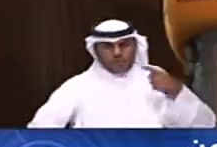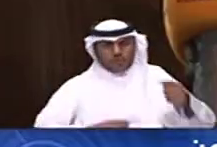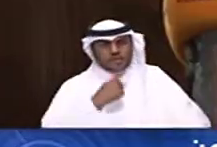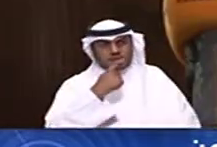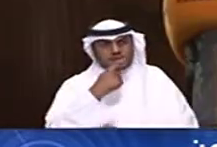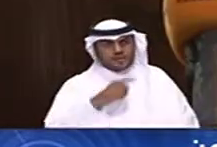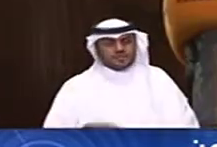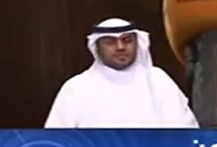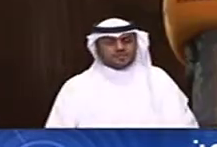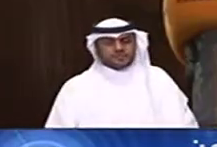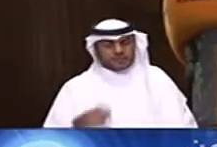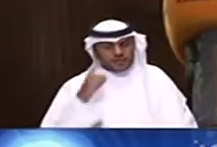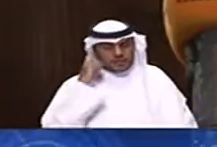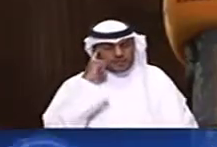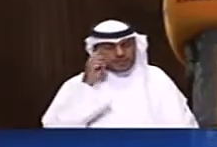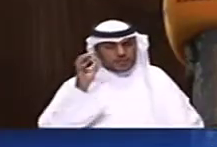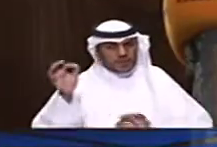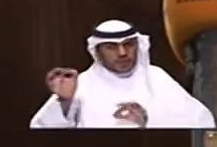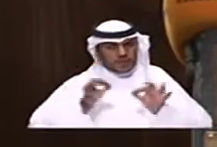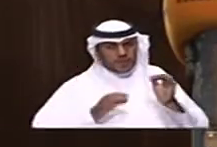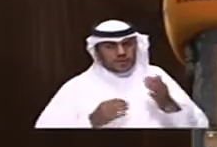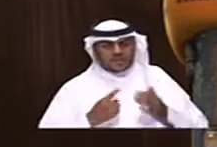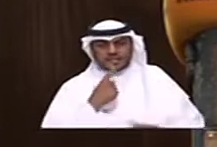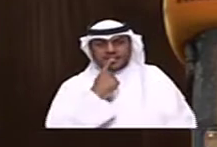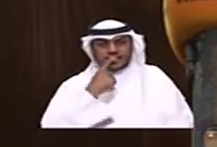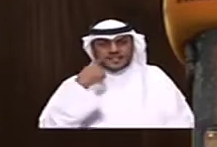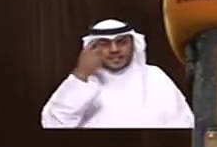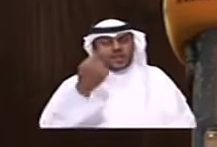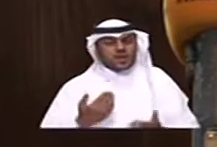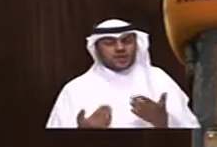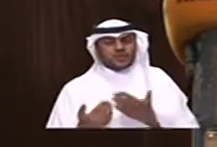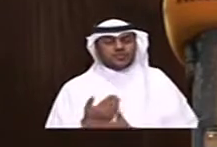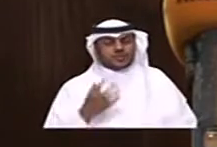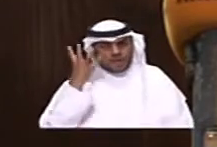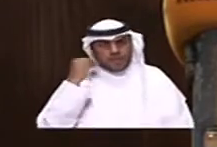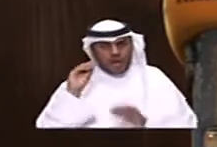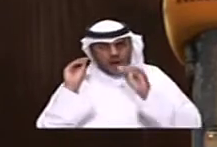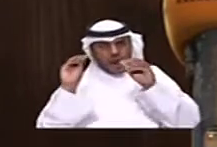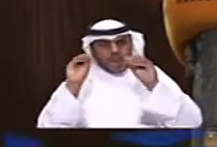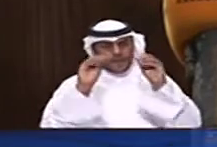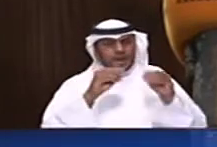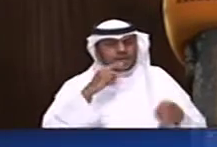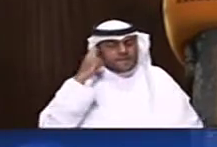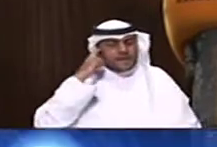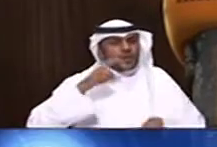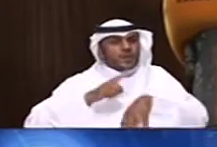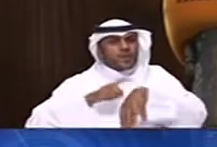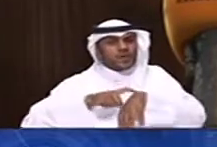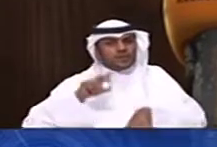الخطة السنوية الجديدة اللي هي يعني اللي احنا بادين فيها راح تكون متزامنة مع الخطة